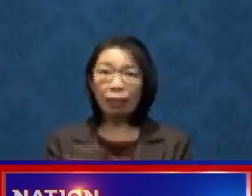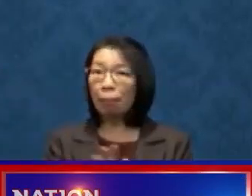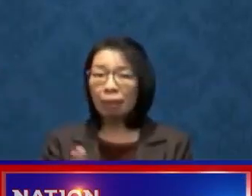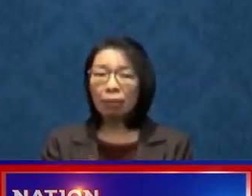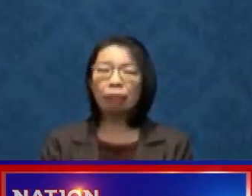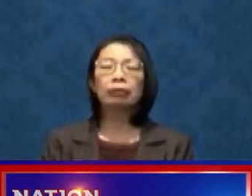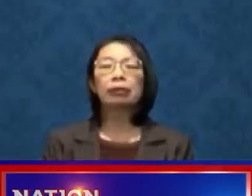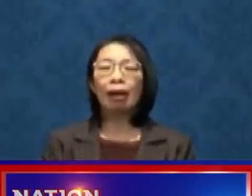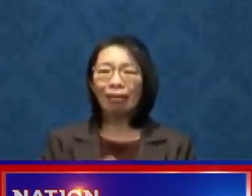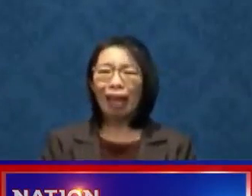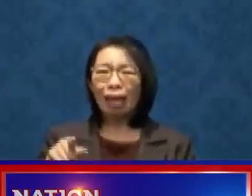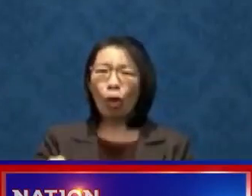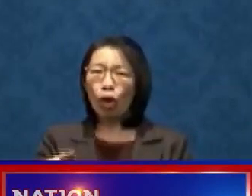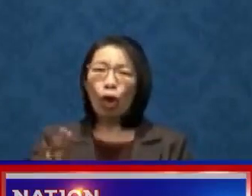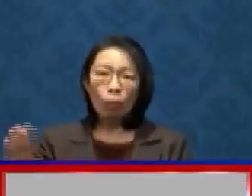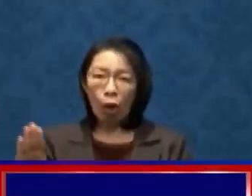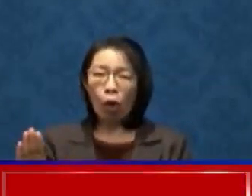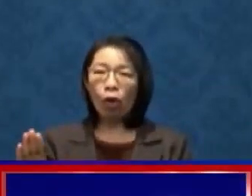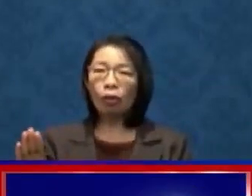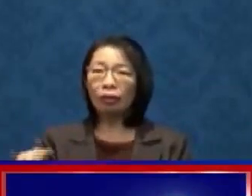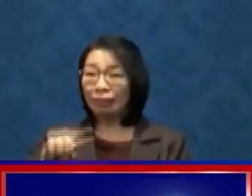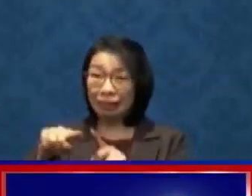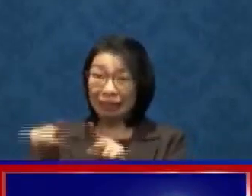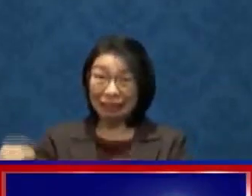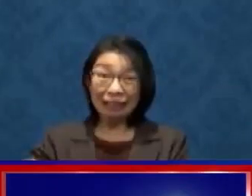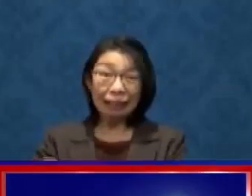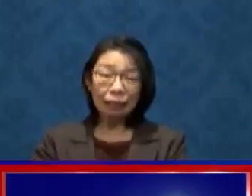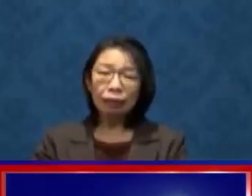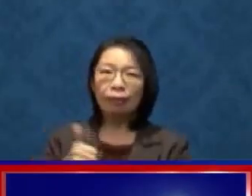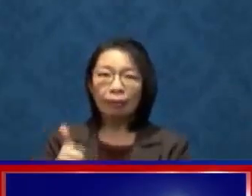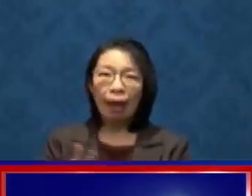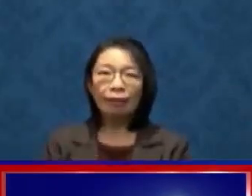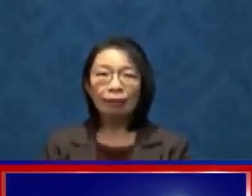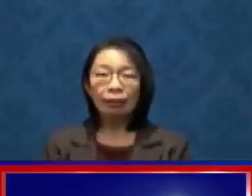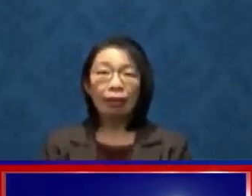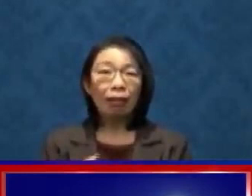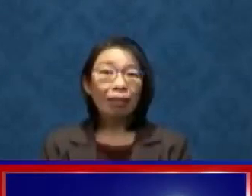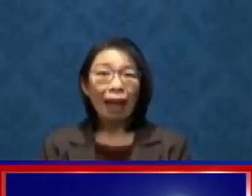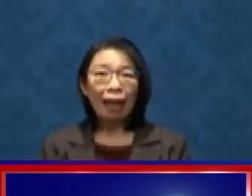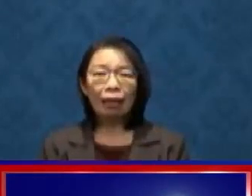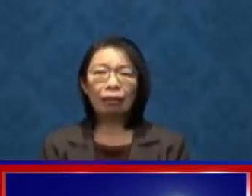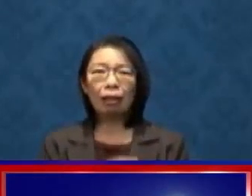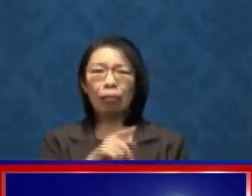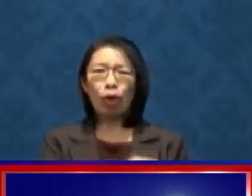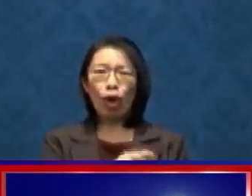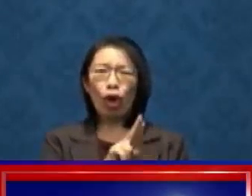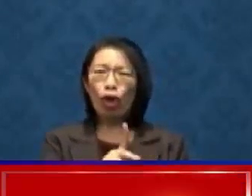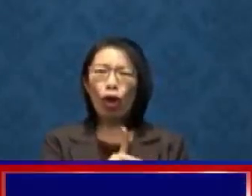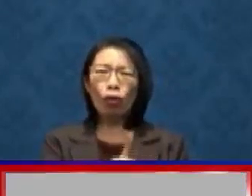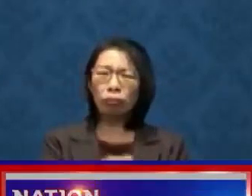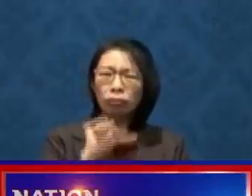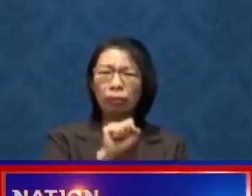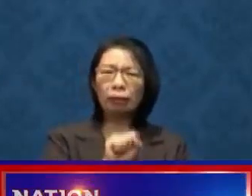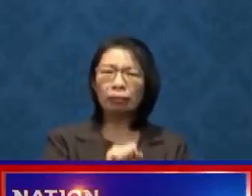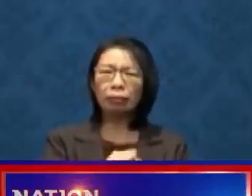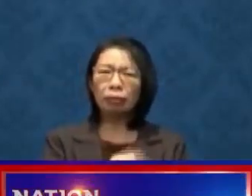แต่ผมเข้าใจว่าพรบเป็นสิ่งที่จะระงับกับเหตุการณ์ที่จะเกิดขึ้นข้างหน้าไม่ใช่มาออกพระราชกำหนดเพื่อปิด